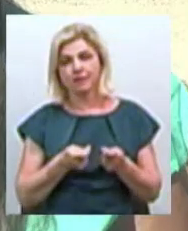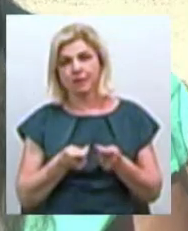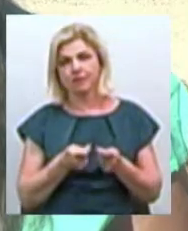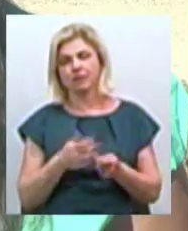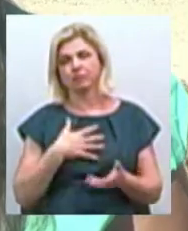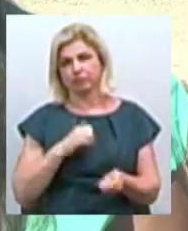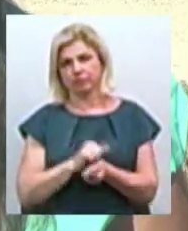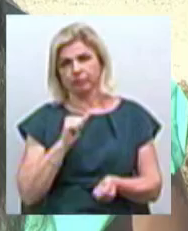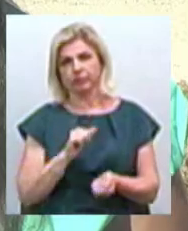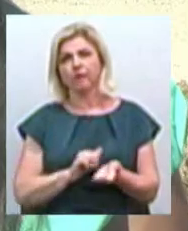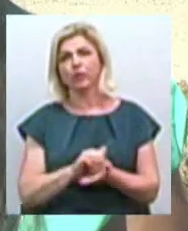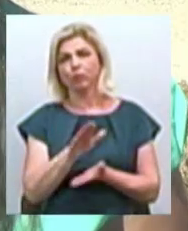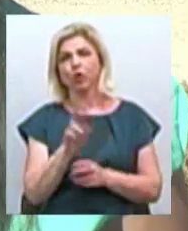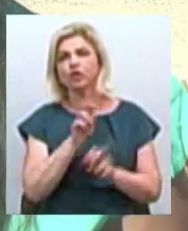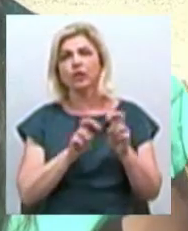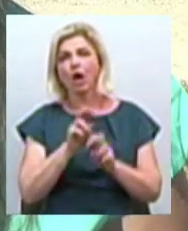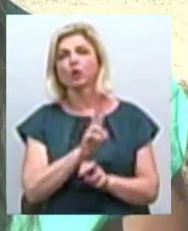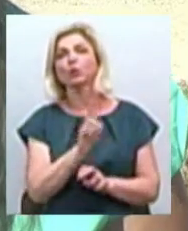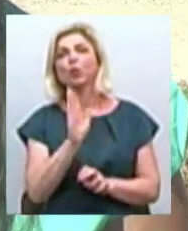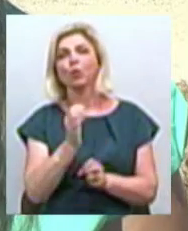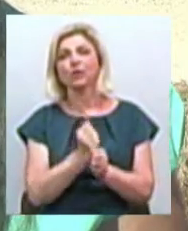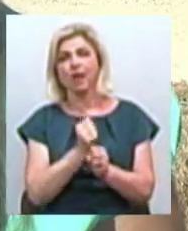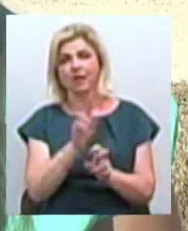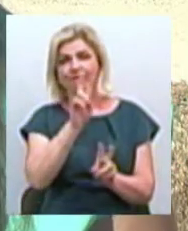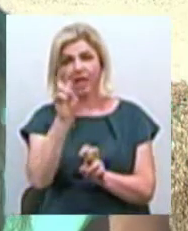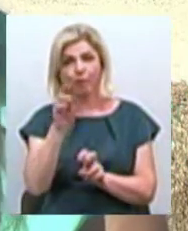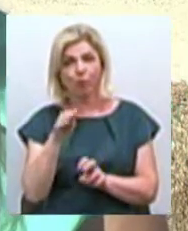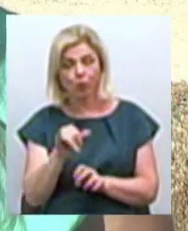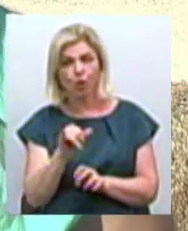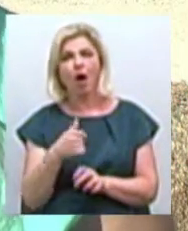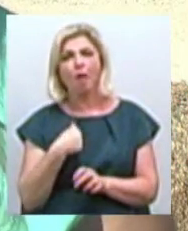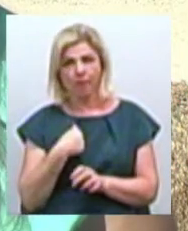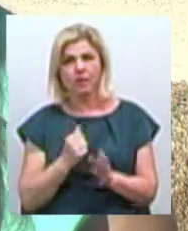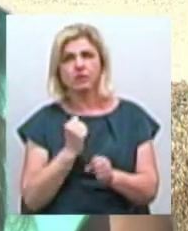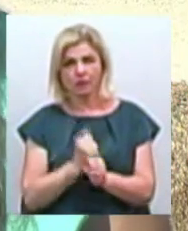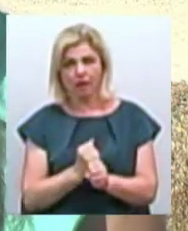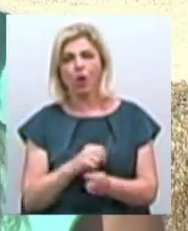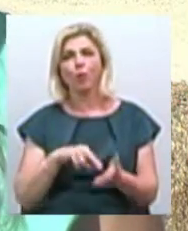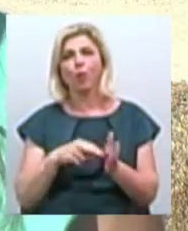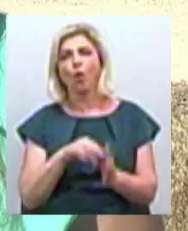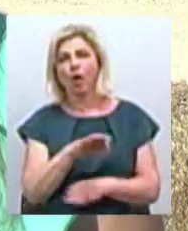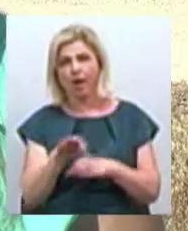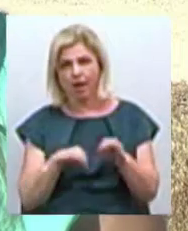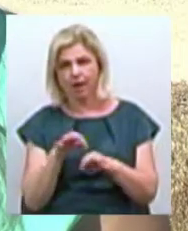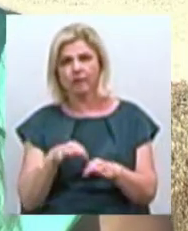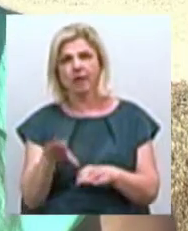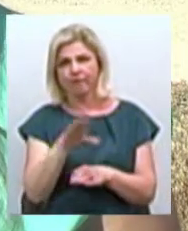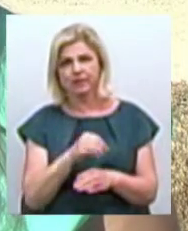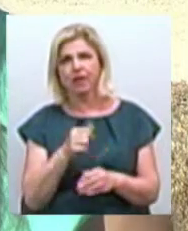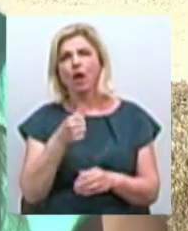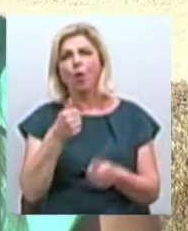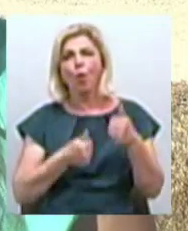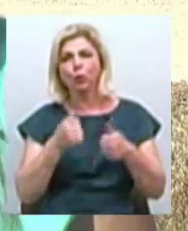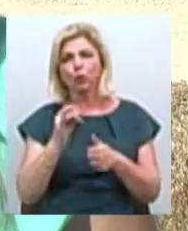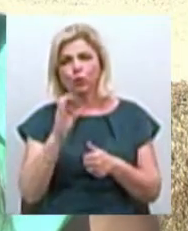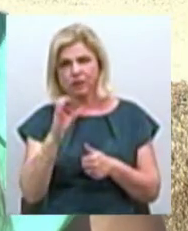відріз відмовилася шукати підрядника. Ми почали з того, що ми зробили проєкт, він пройшов усі ці конкурсні етапи.